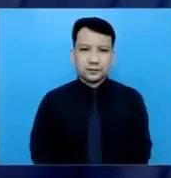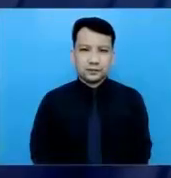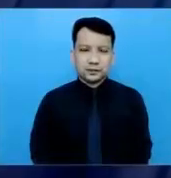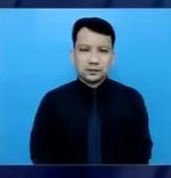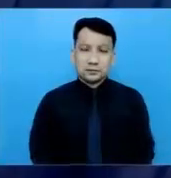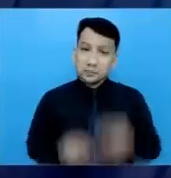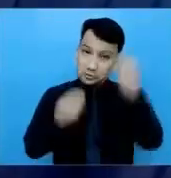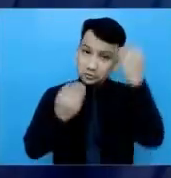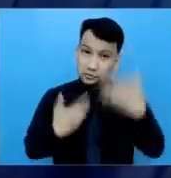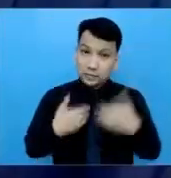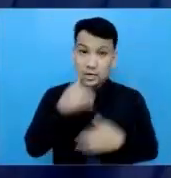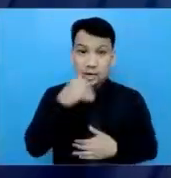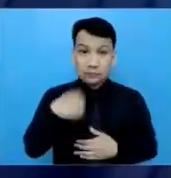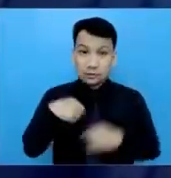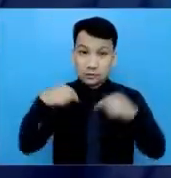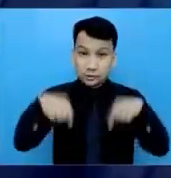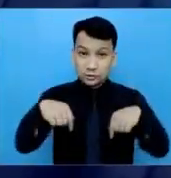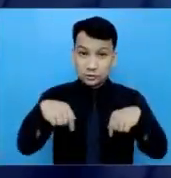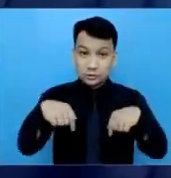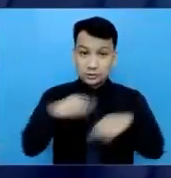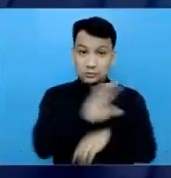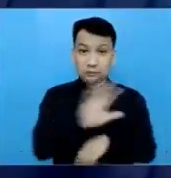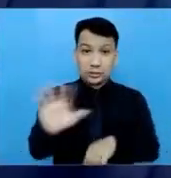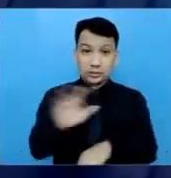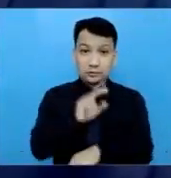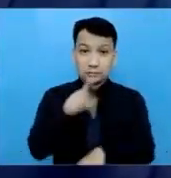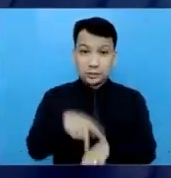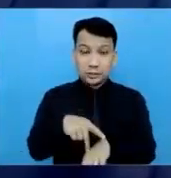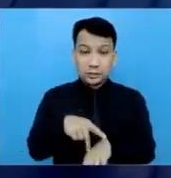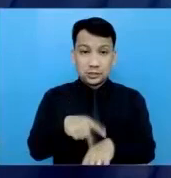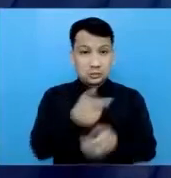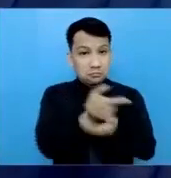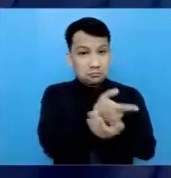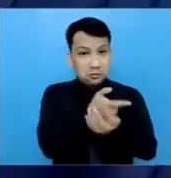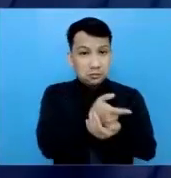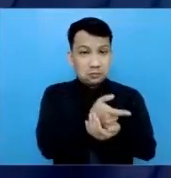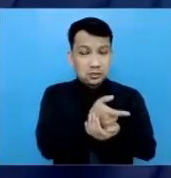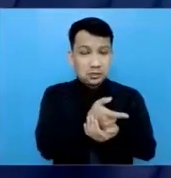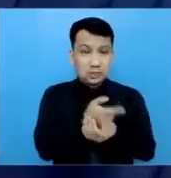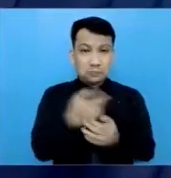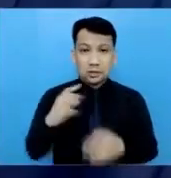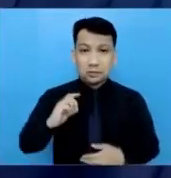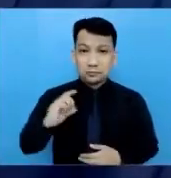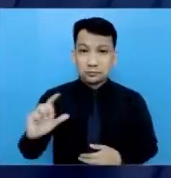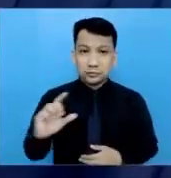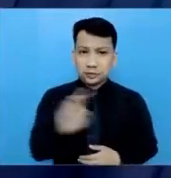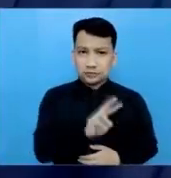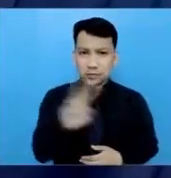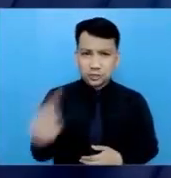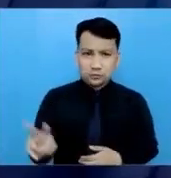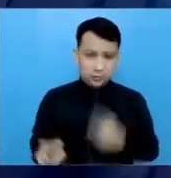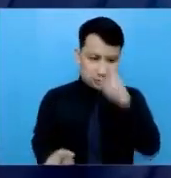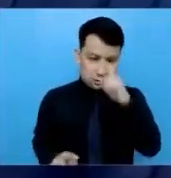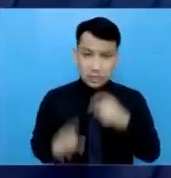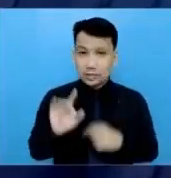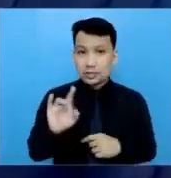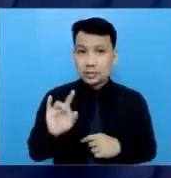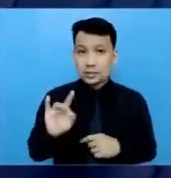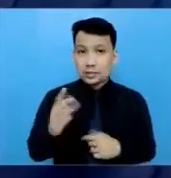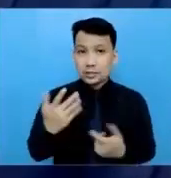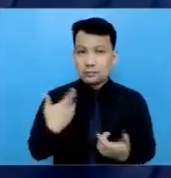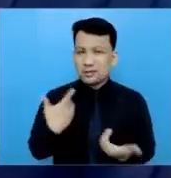Ibinalita natin kahapon dito sa Frontline Pilipinas ang pamamaril ng mga Police Valenzuela sa isang 18 anyos na may special